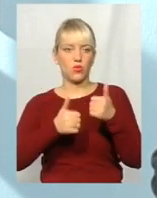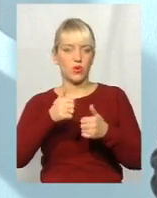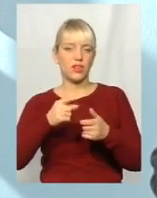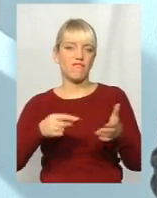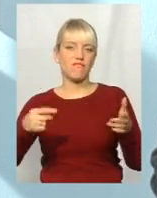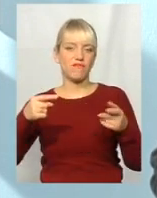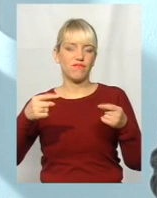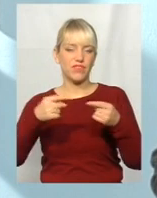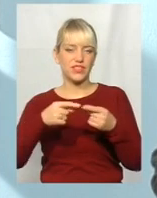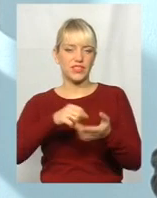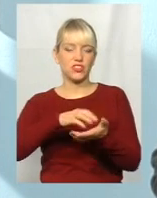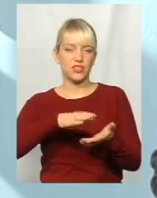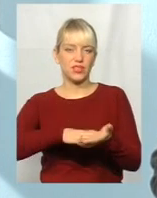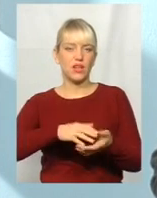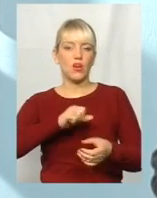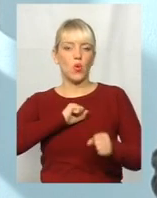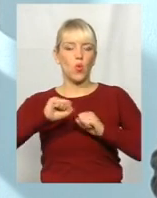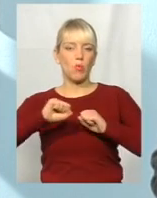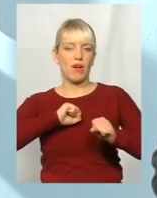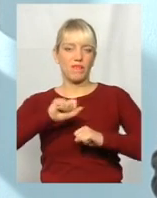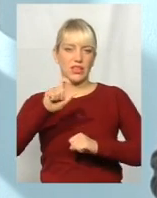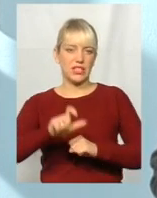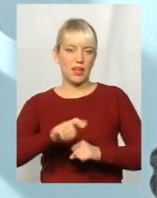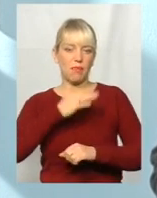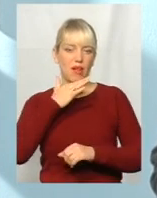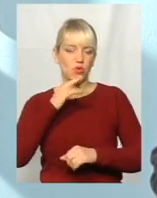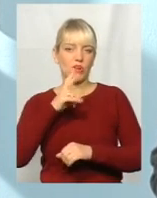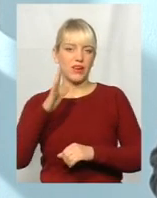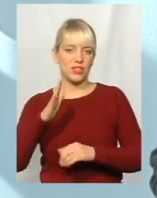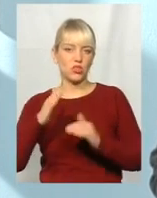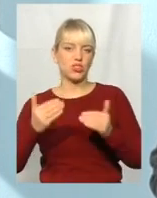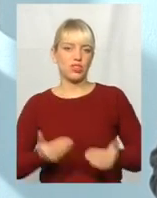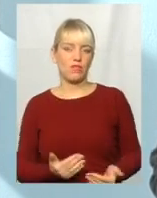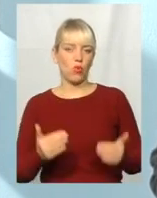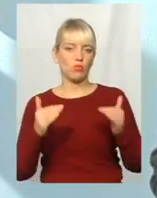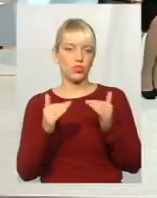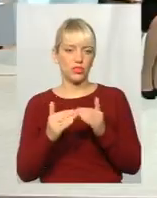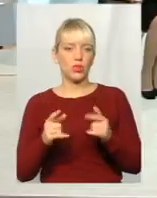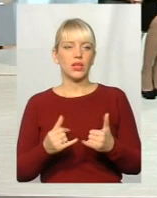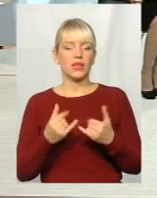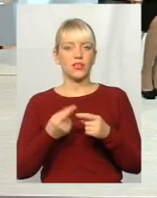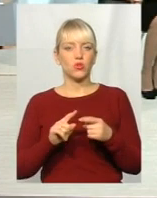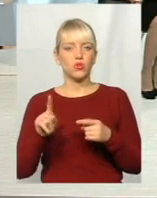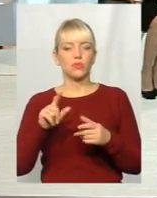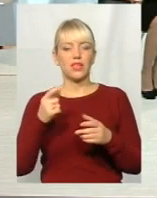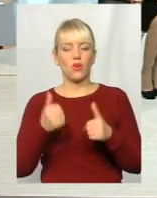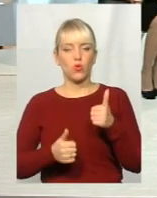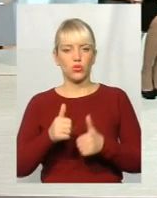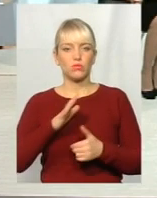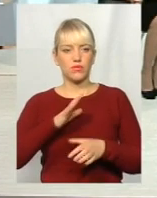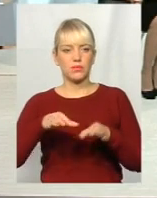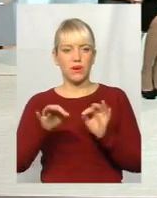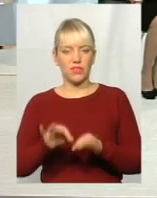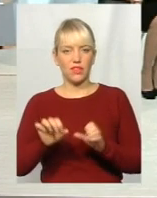управителя цього багатоквартирного житлового будинку. Для того, щоб цей конкурс пройшов справедливо і,